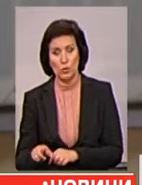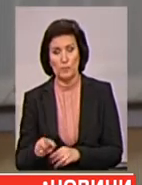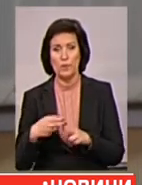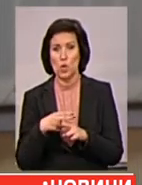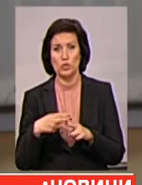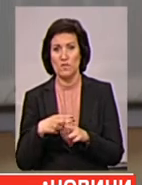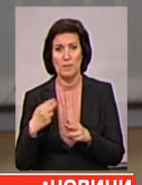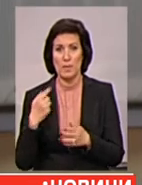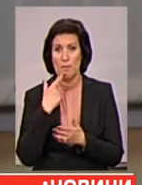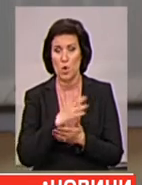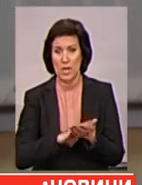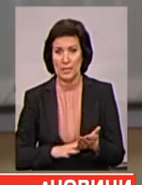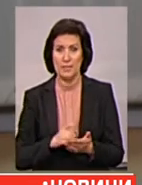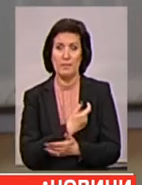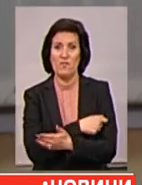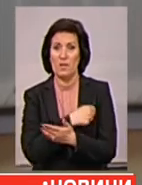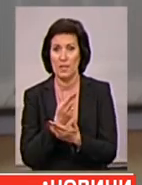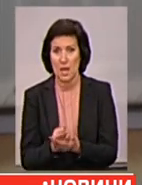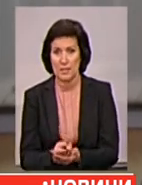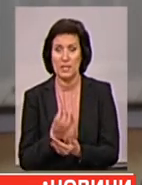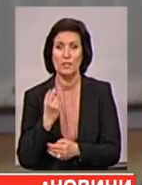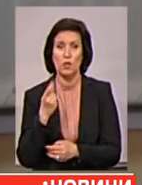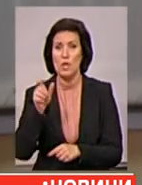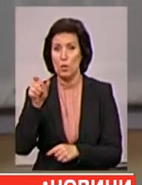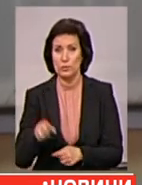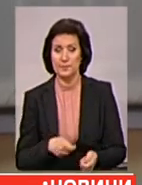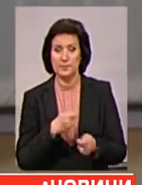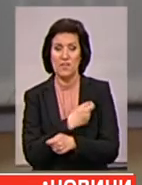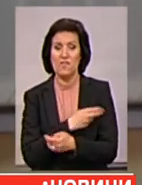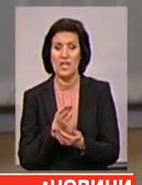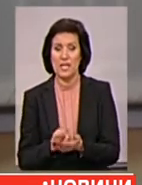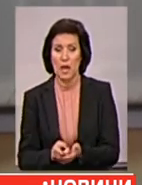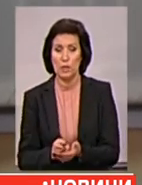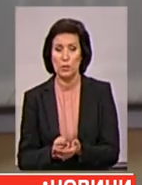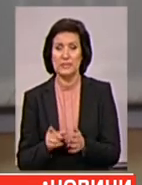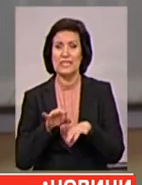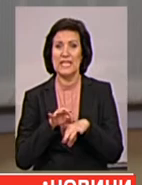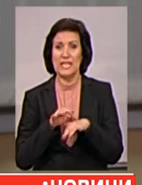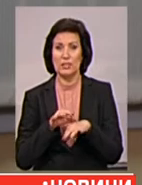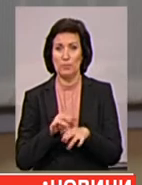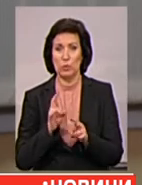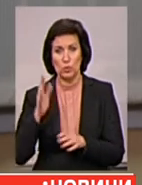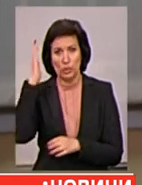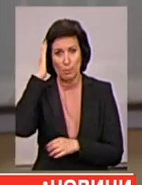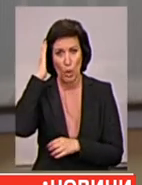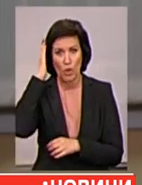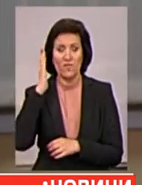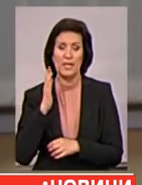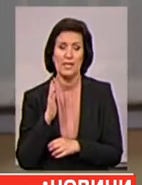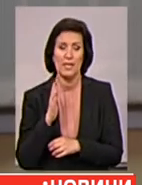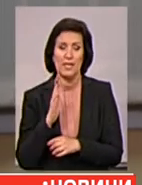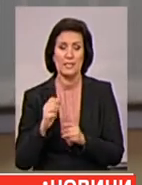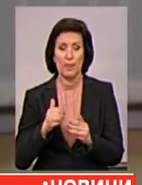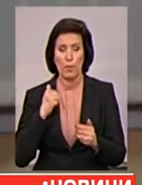ножовими пораненнями доставлена в лікарню, ще одна особа доставлена в лікарню із тілесними ушкодженнями голови.